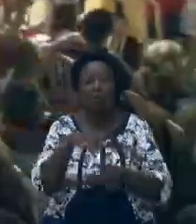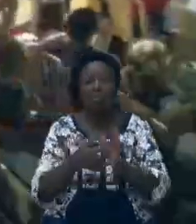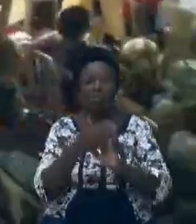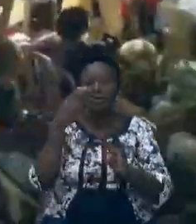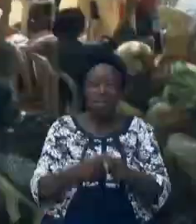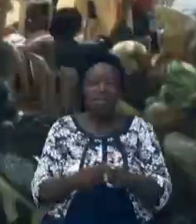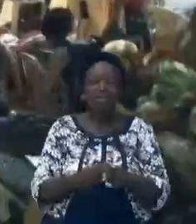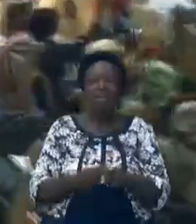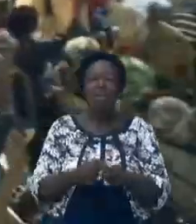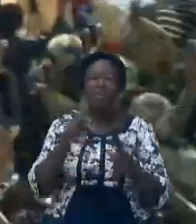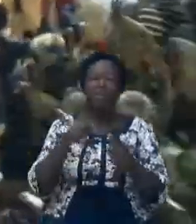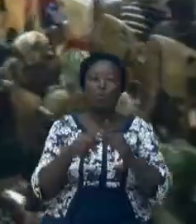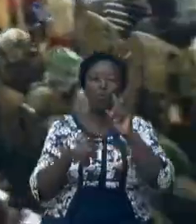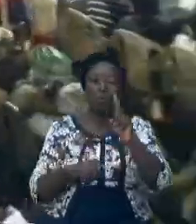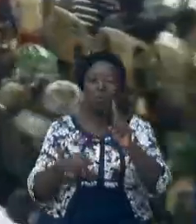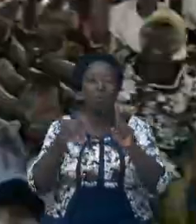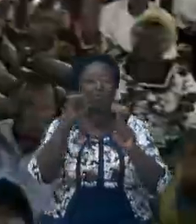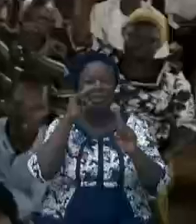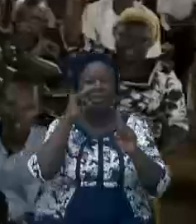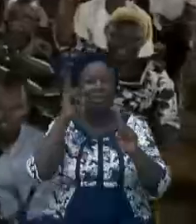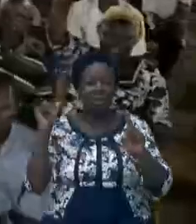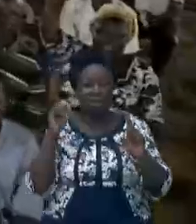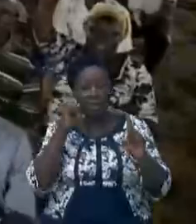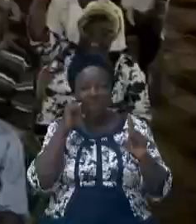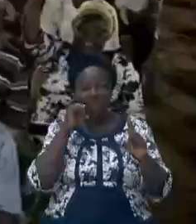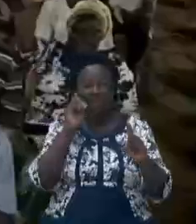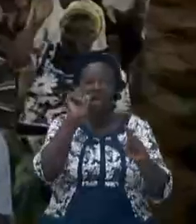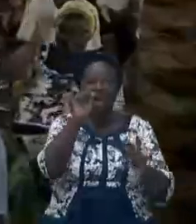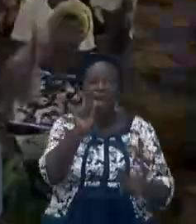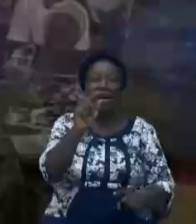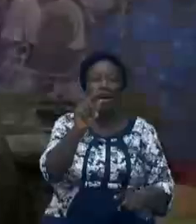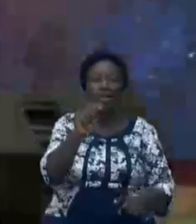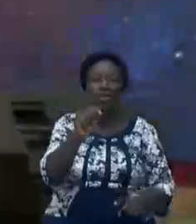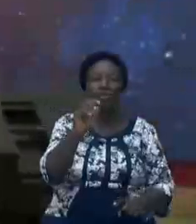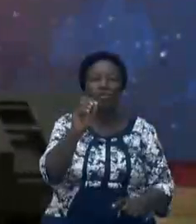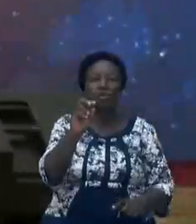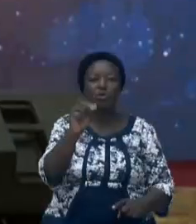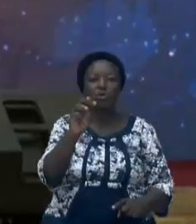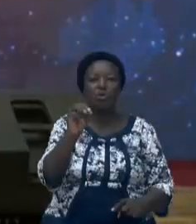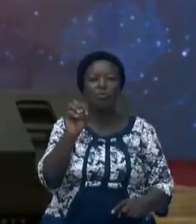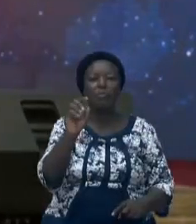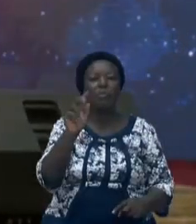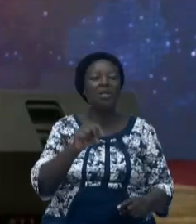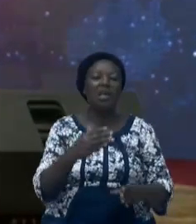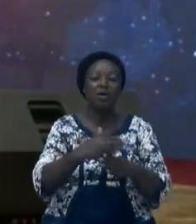bas ça va t'arriver premier prêt donc hier